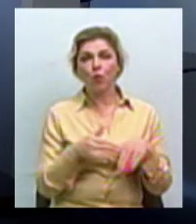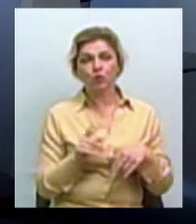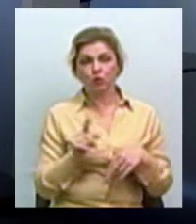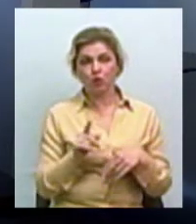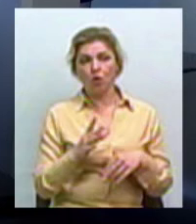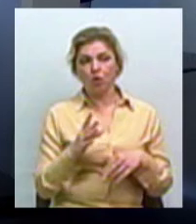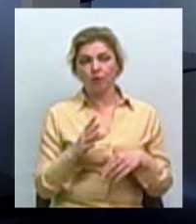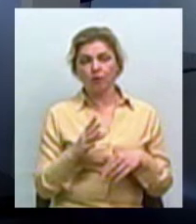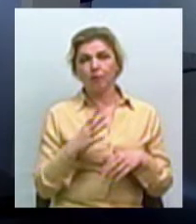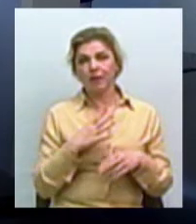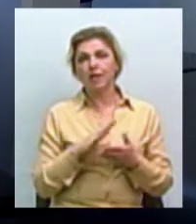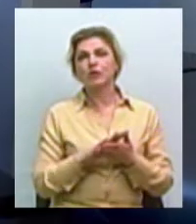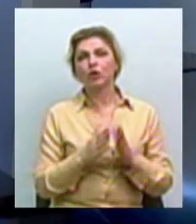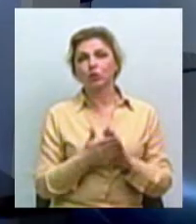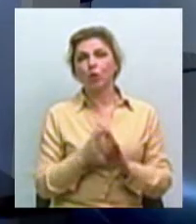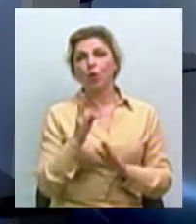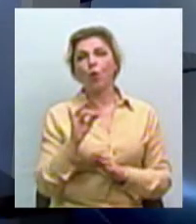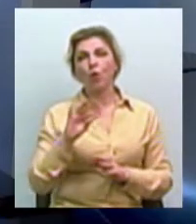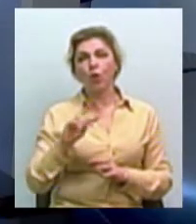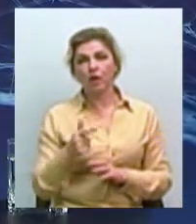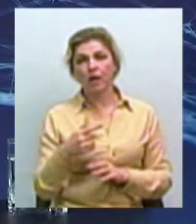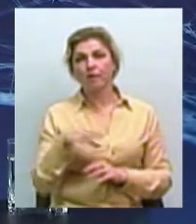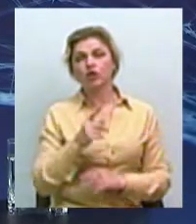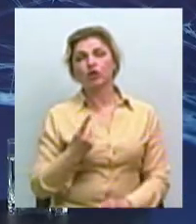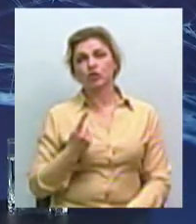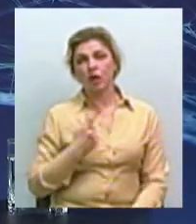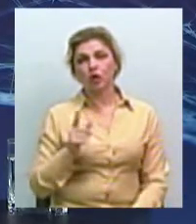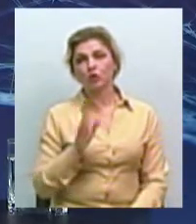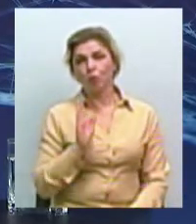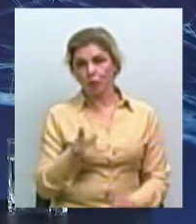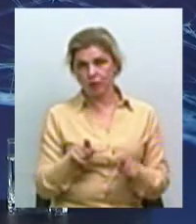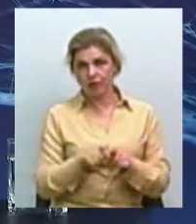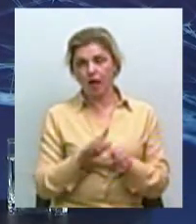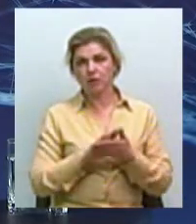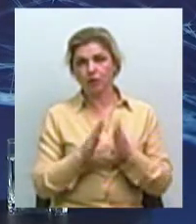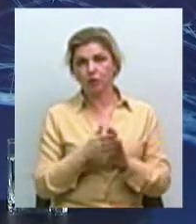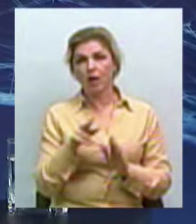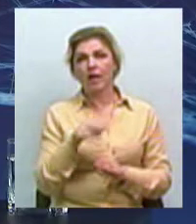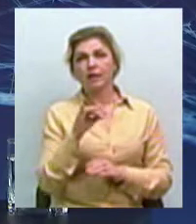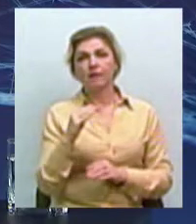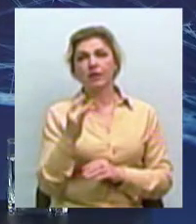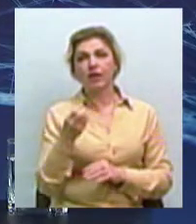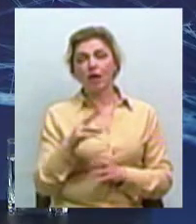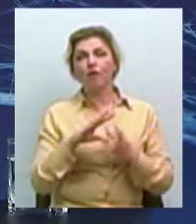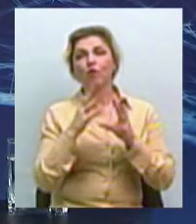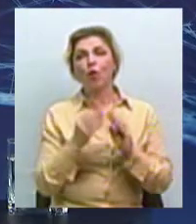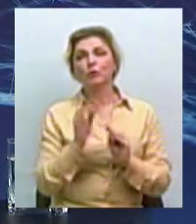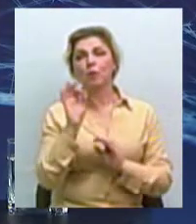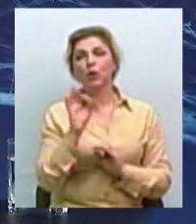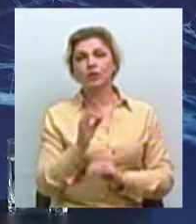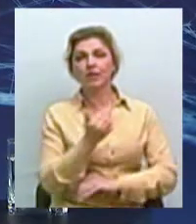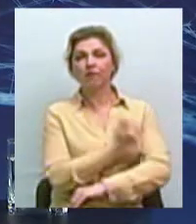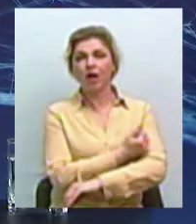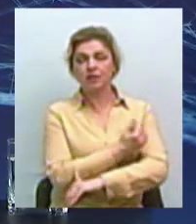нас була яка ситуація з кором, всі очікували, що така буде ситуація з дифтерією, адже загальний процент вакцинації серед